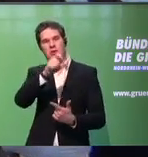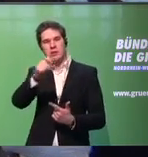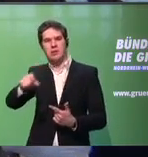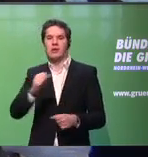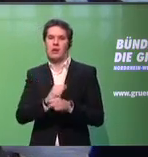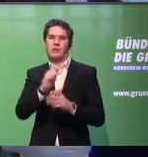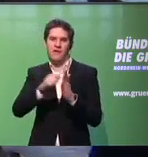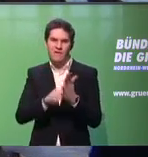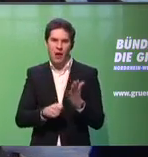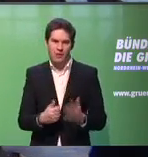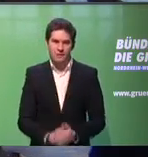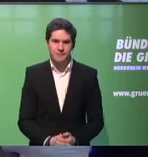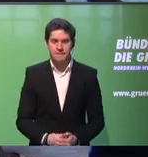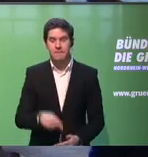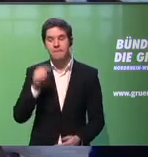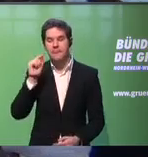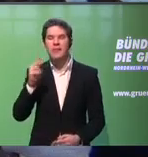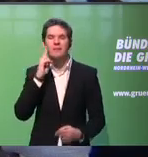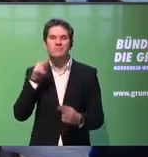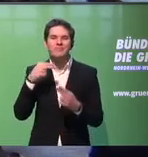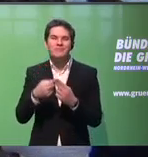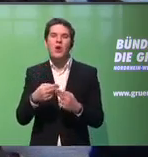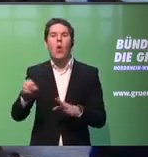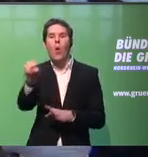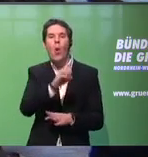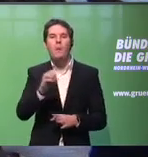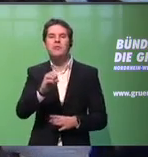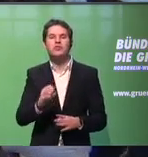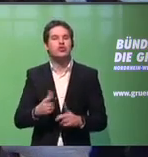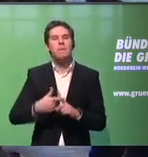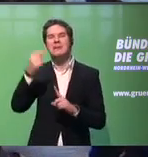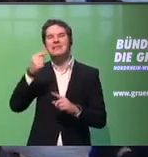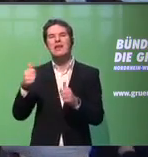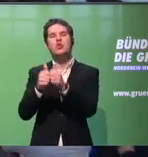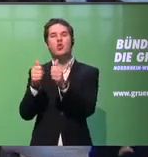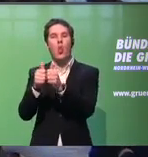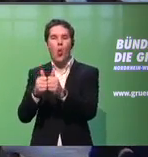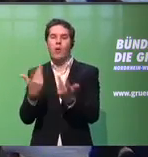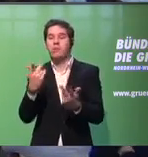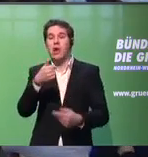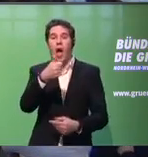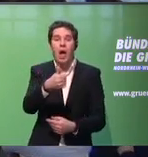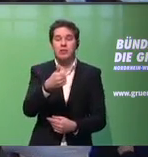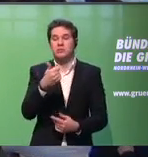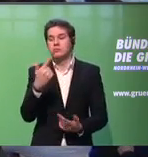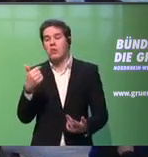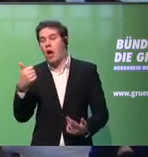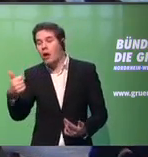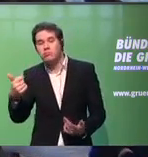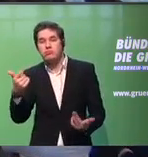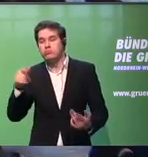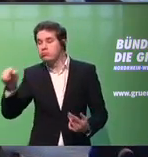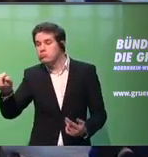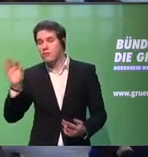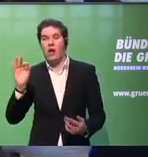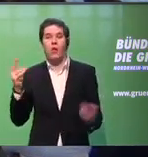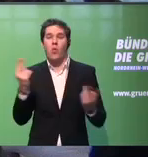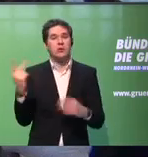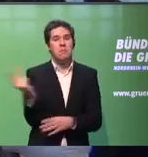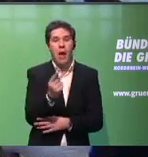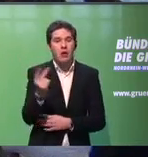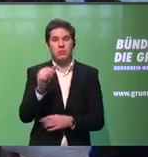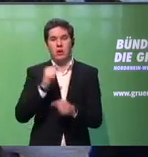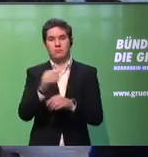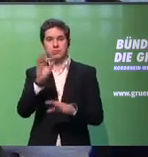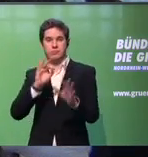ein europäisches Spitzenduo, das heißt, ihr könnt einen, aber gerne auch 2 Personen wählen und habt dann bei